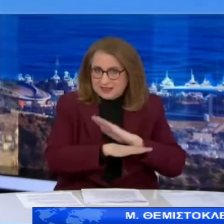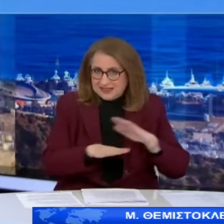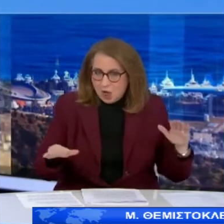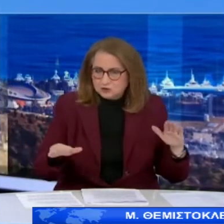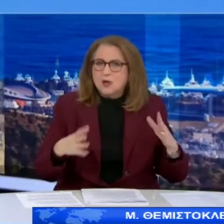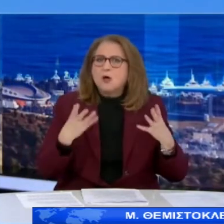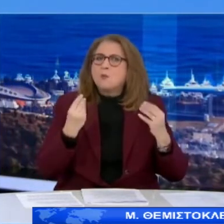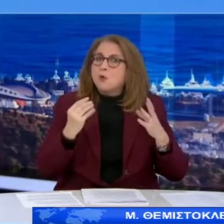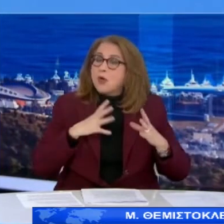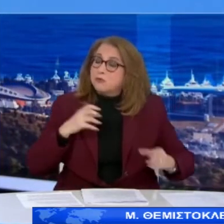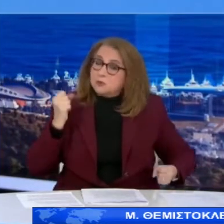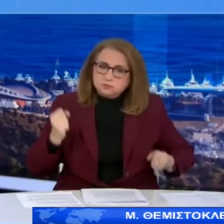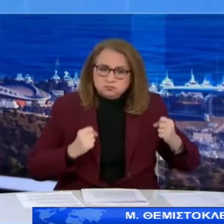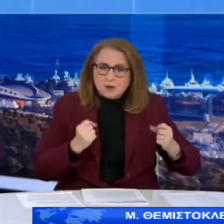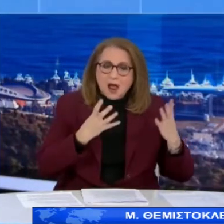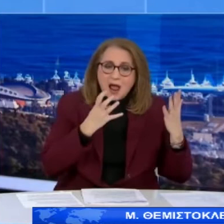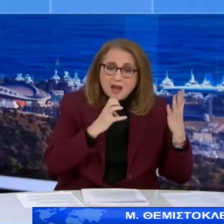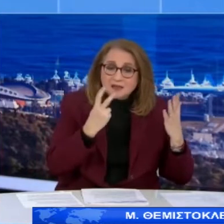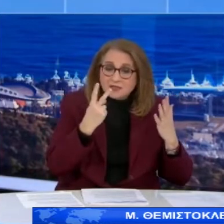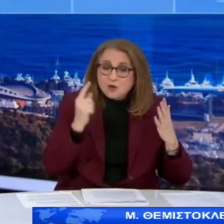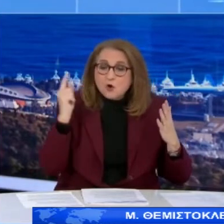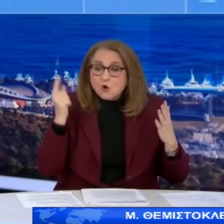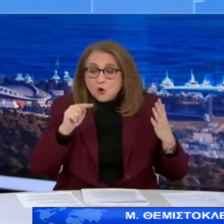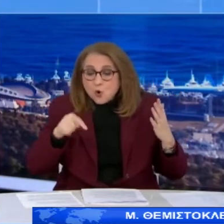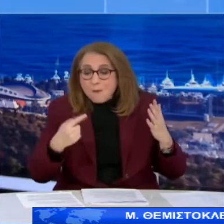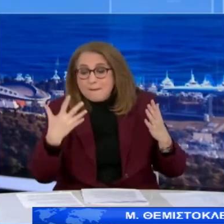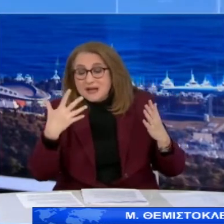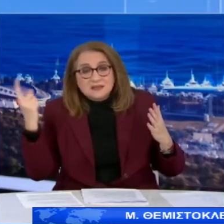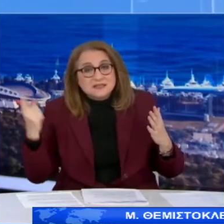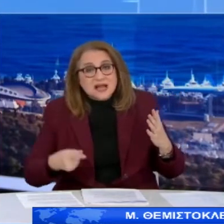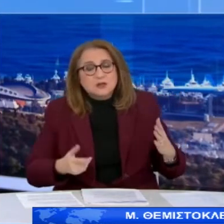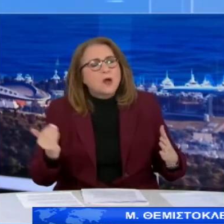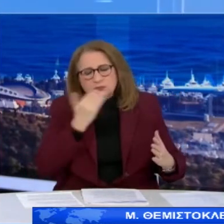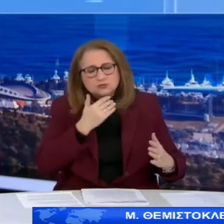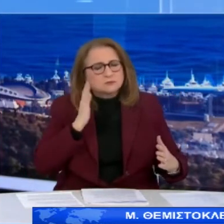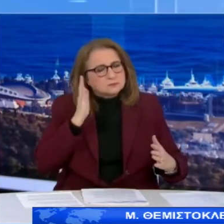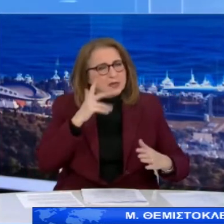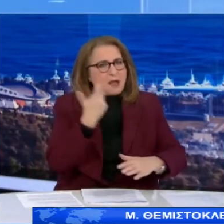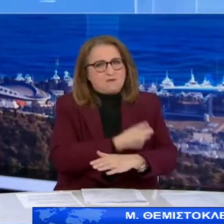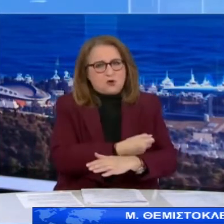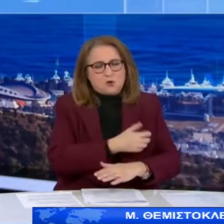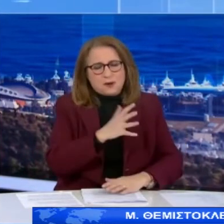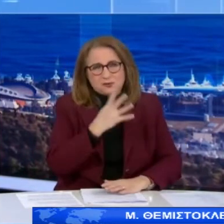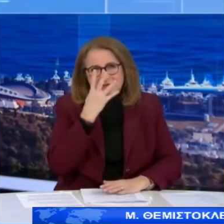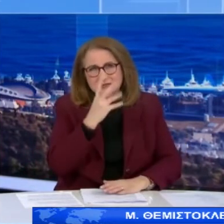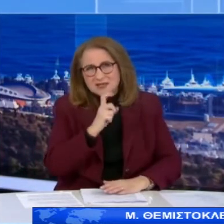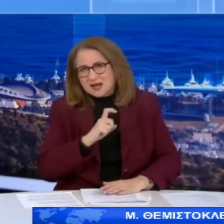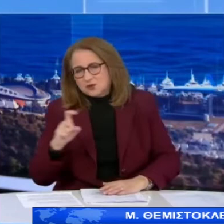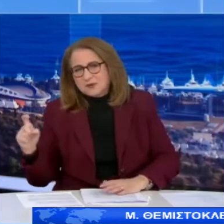αναμνηστική δόση το 92,5% που αντιστοιχεί σε 4.016.000 πολίτες και μόνο